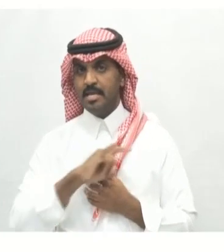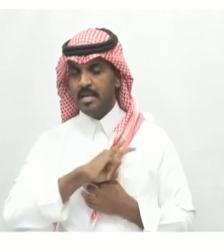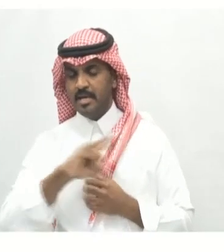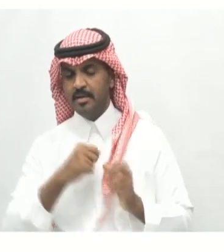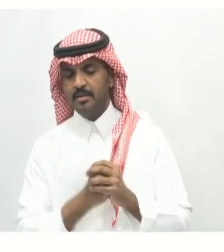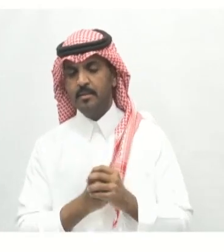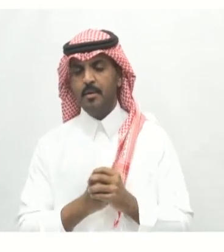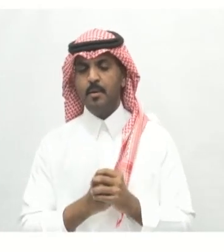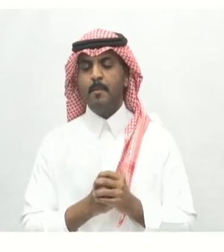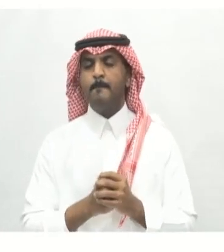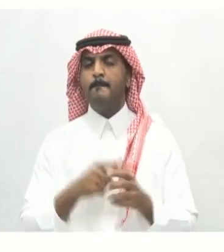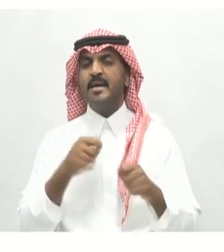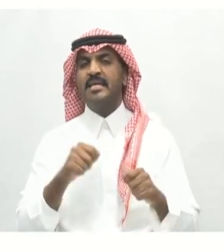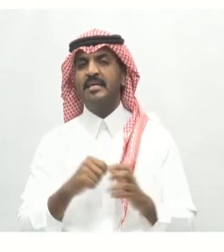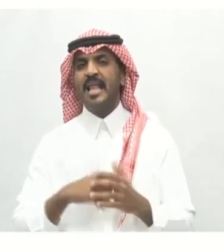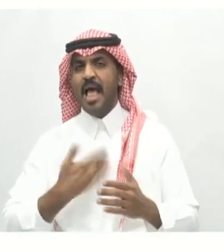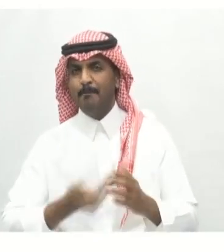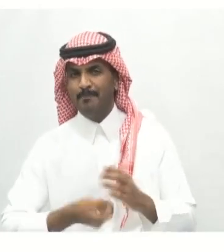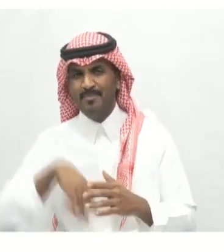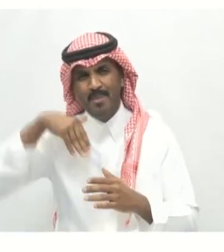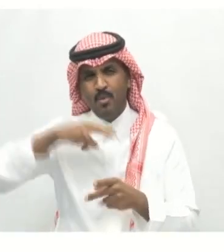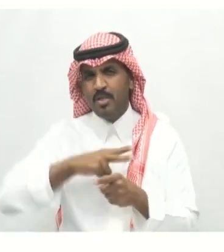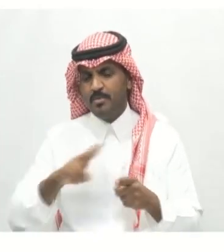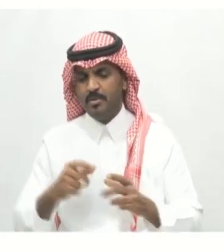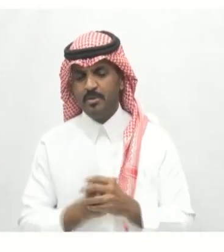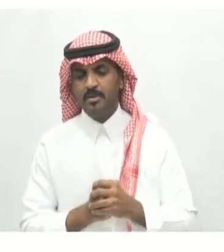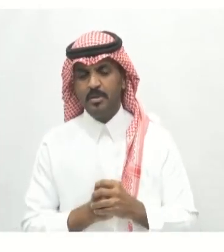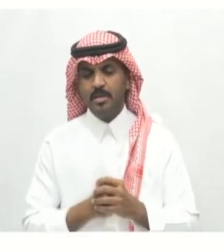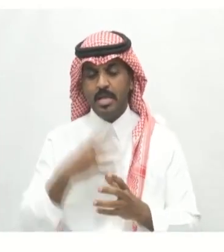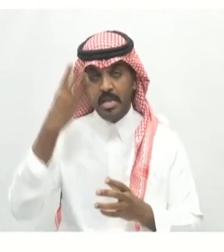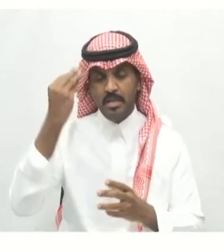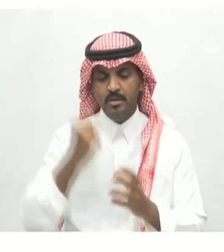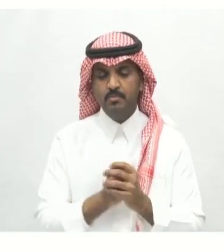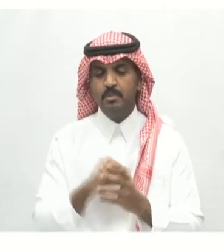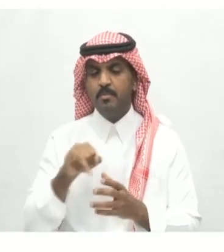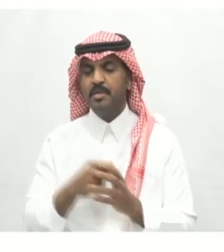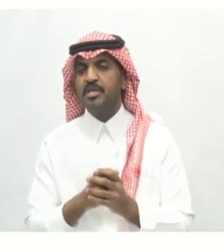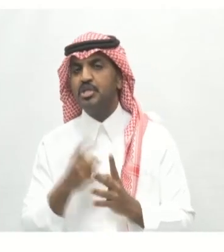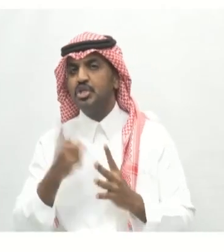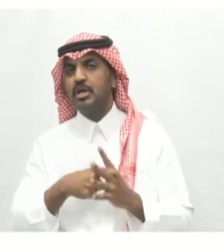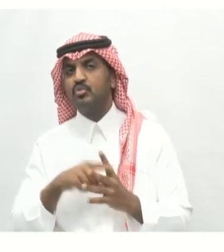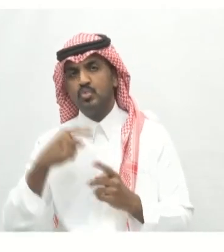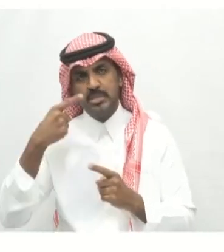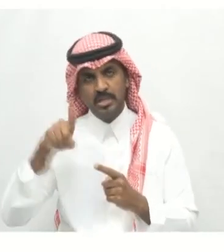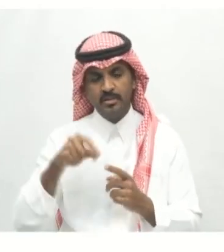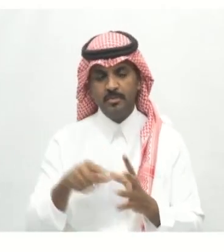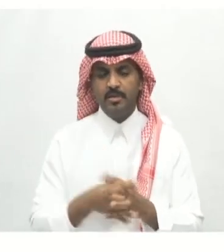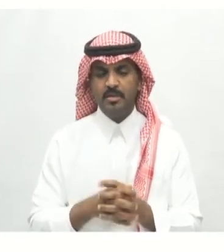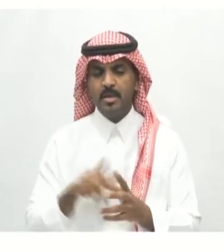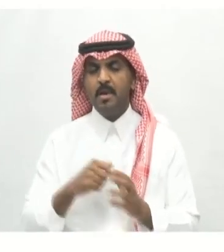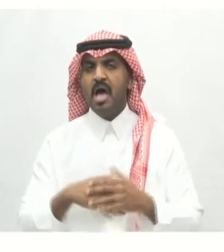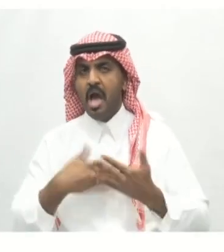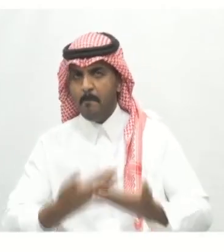بيع الحمل في بطن الدابه لان العلم بالمبيع شرط لصحه البيع فاذا باع